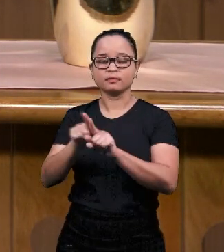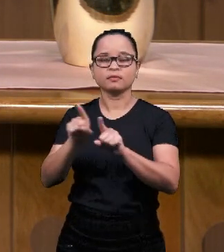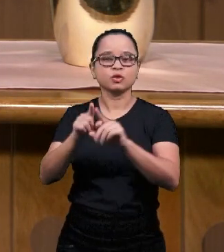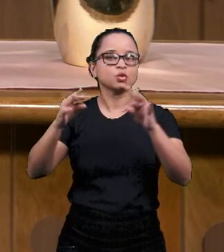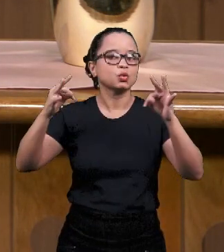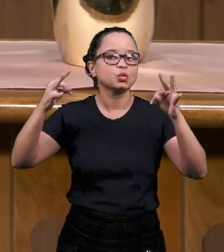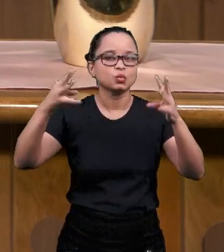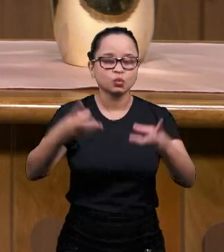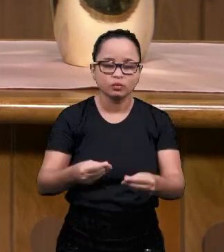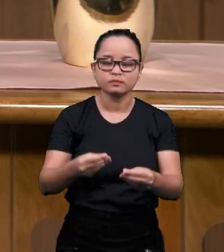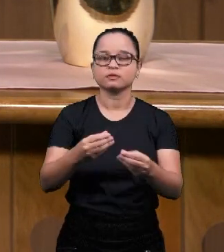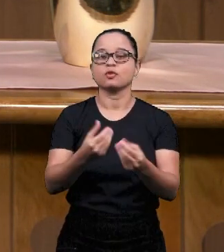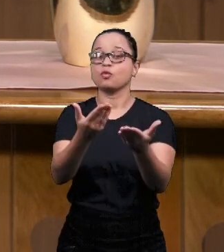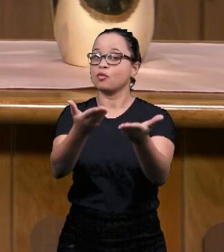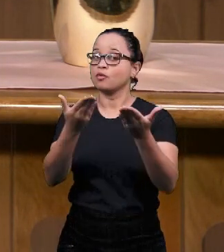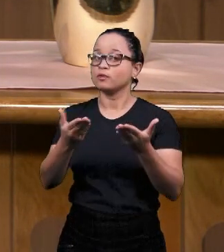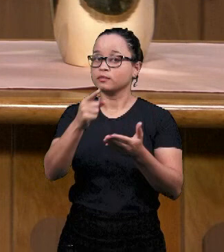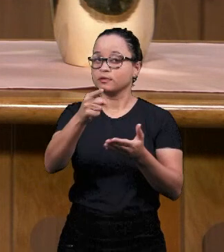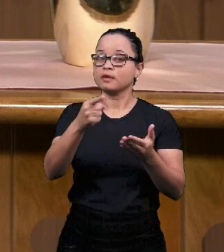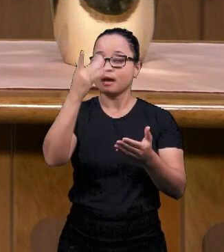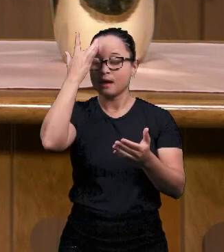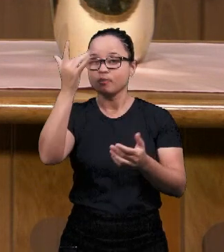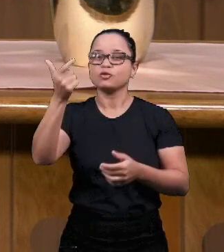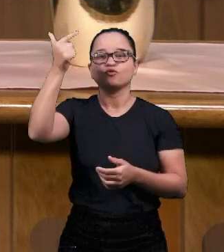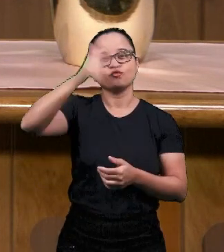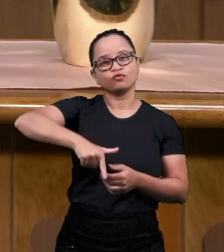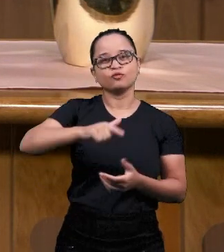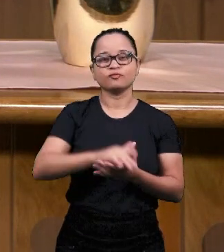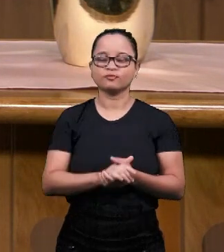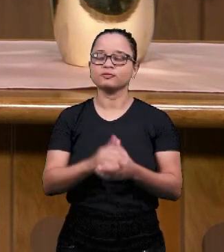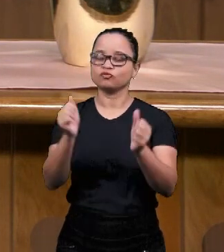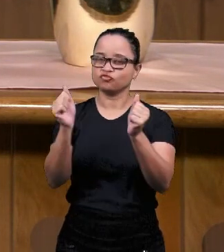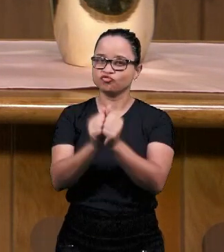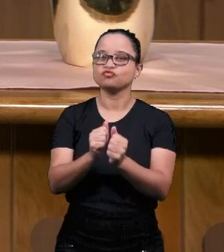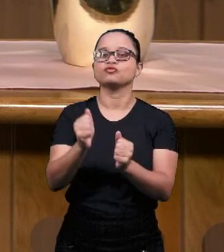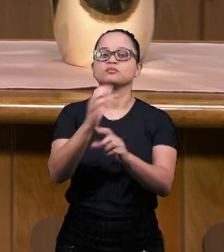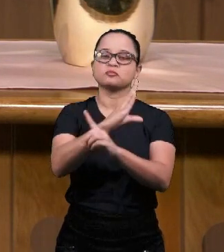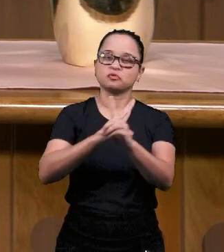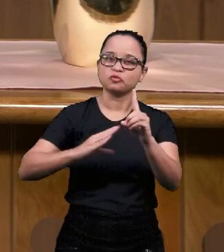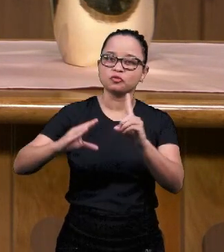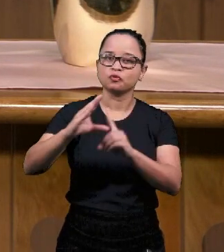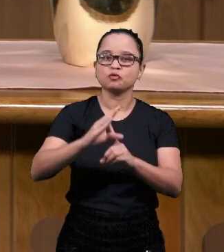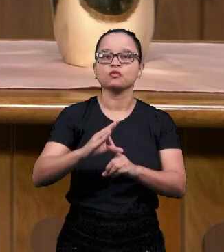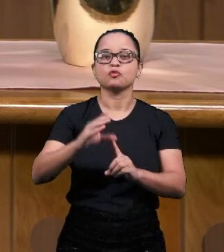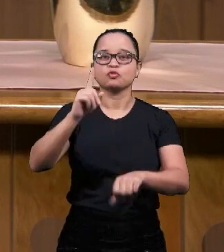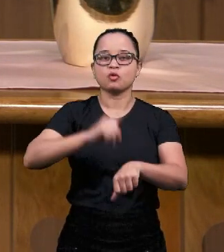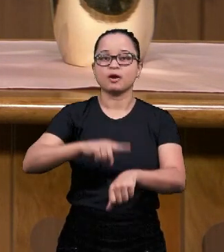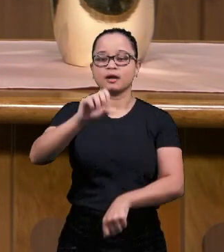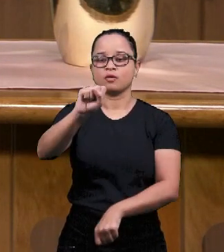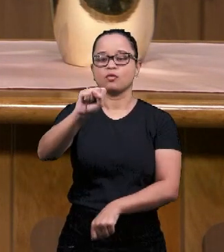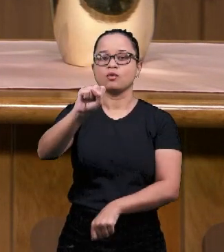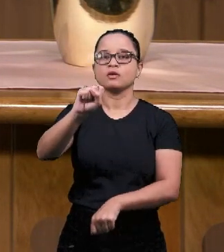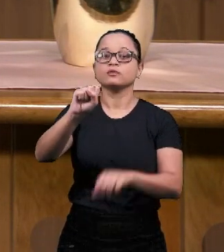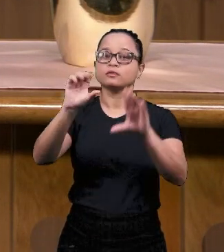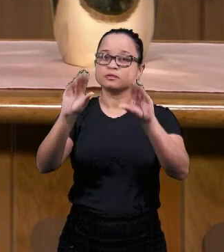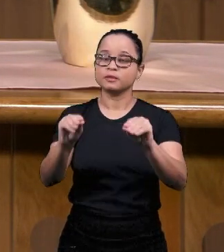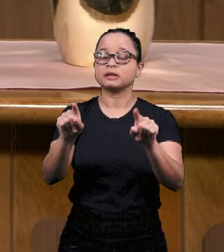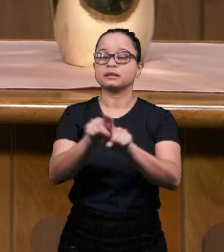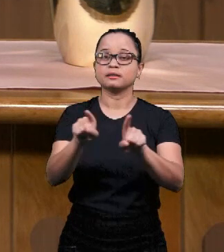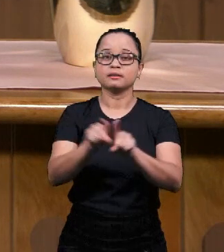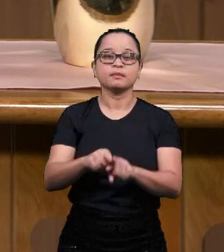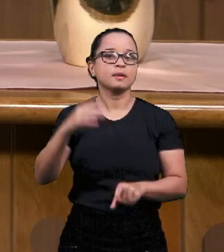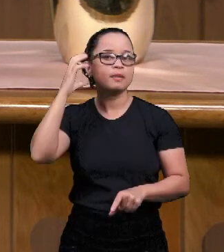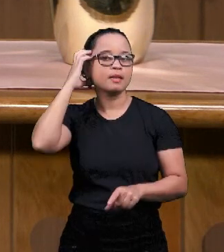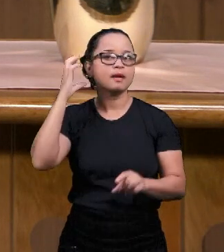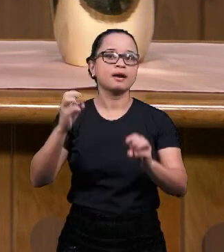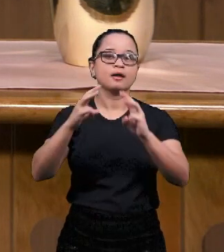предыдущих собраниях, которые записаны. И завтра можете к нам подключиться. Также на радио